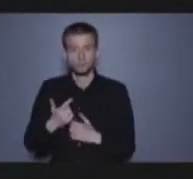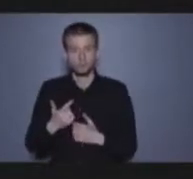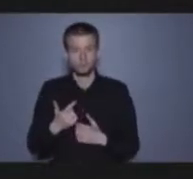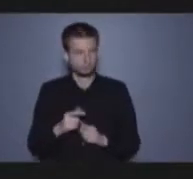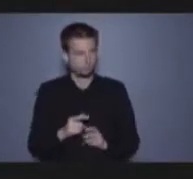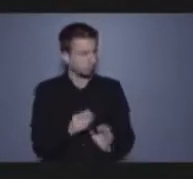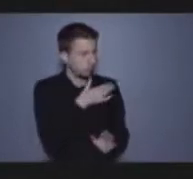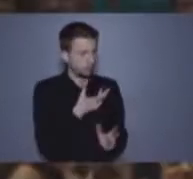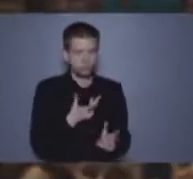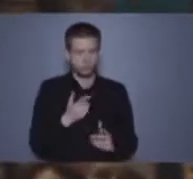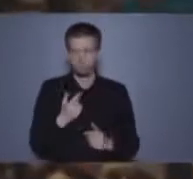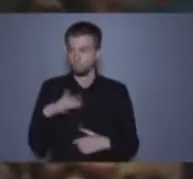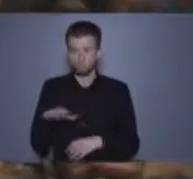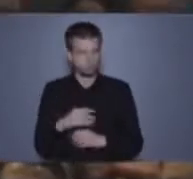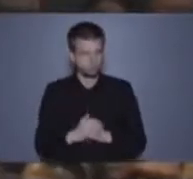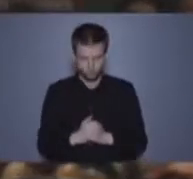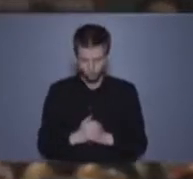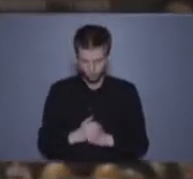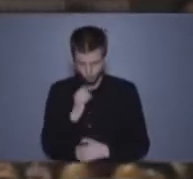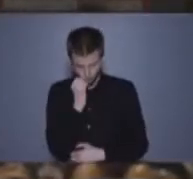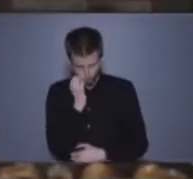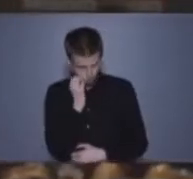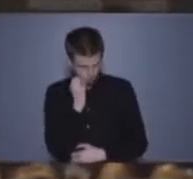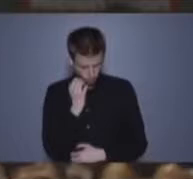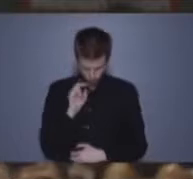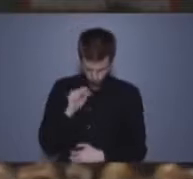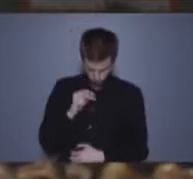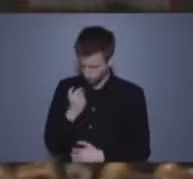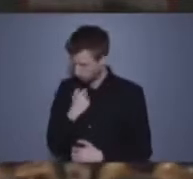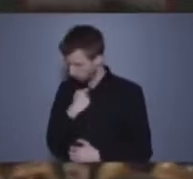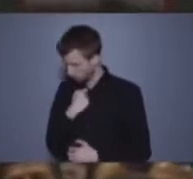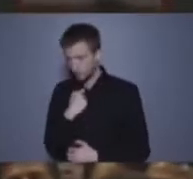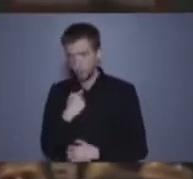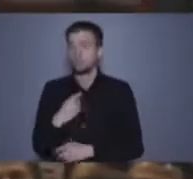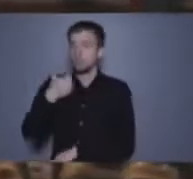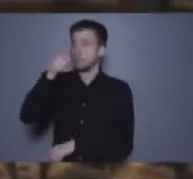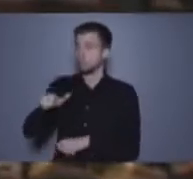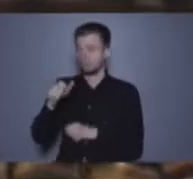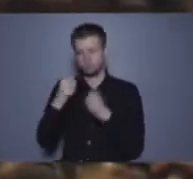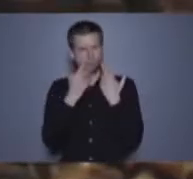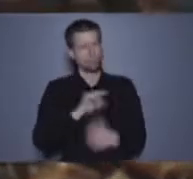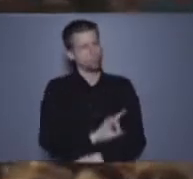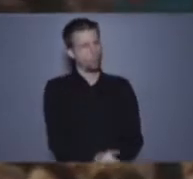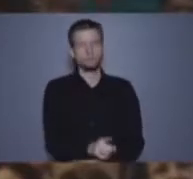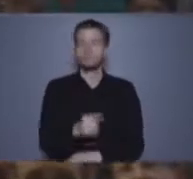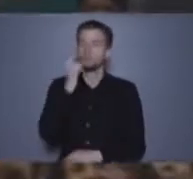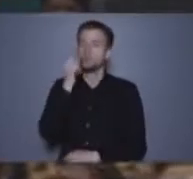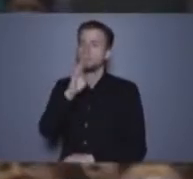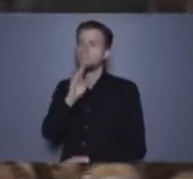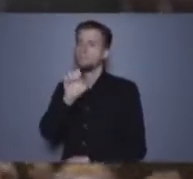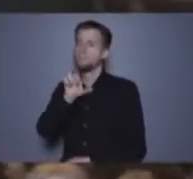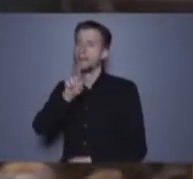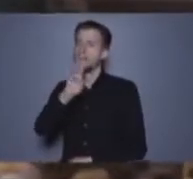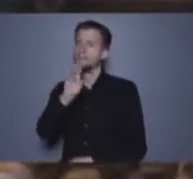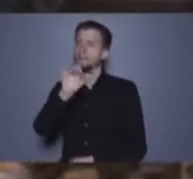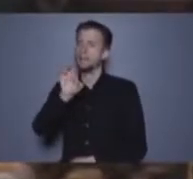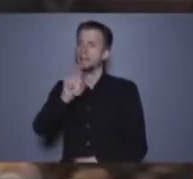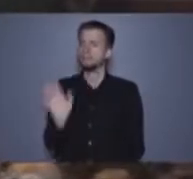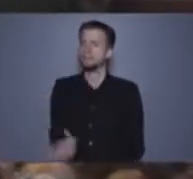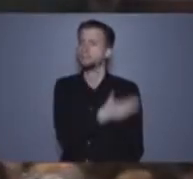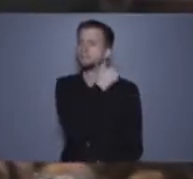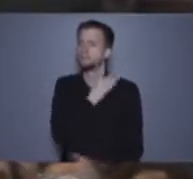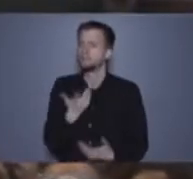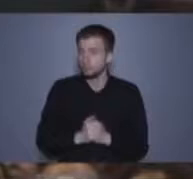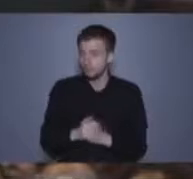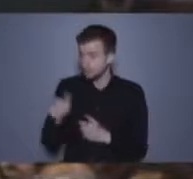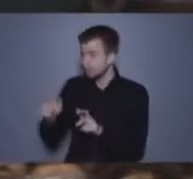chaussures. Il y en a qu'un quand même qui a eu le courage de dire, ah ben non, c'est M. Barbier. Moi, je lui reconnais le courage. C'est un éditorialiste. Il n'est